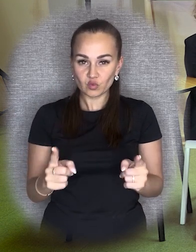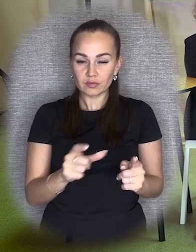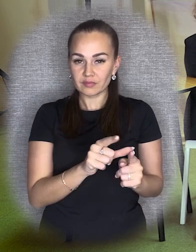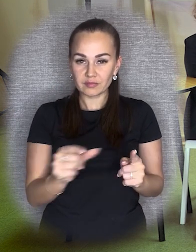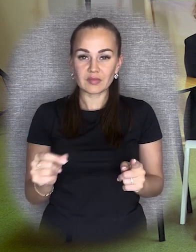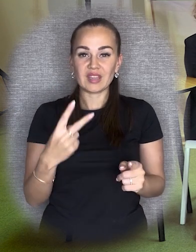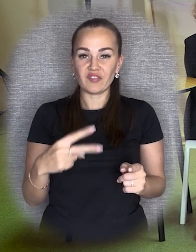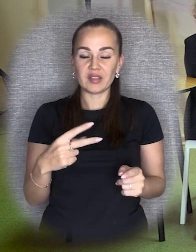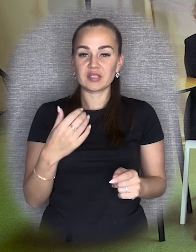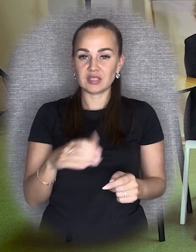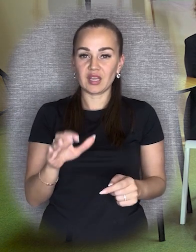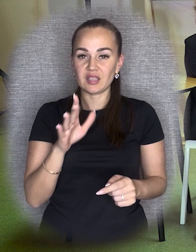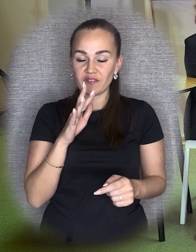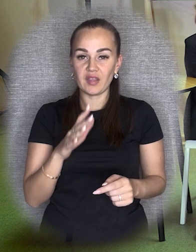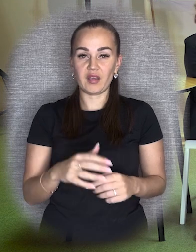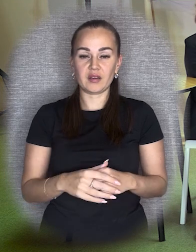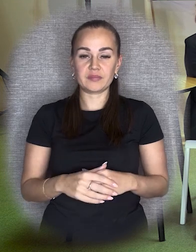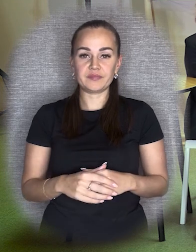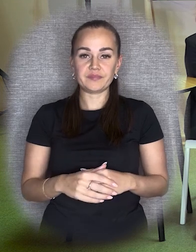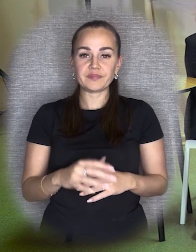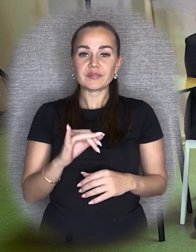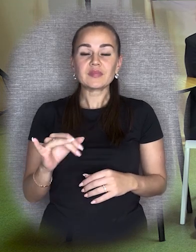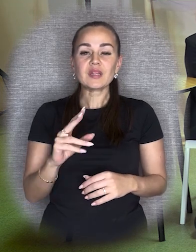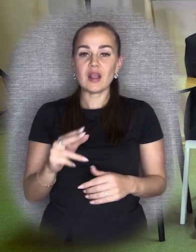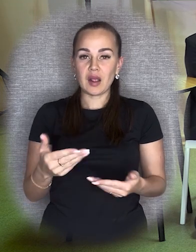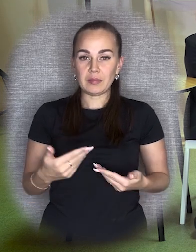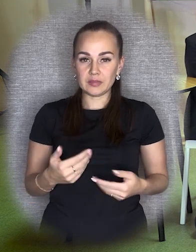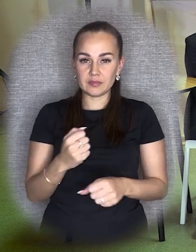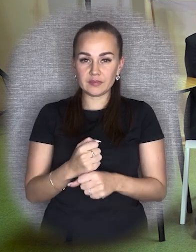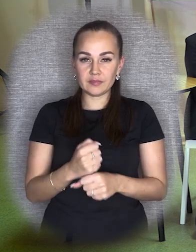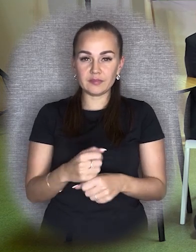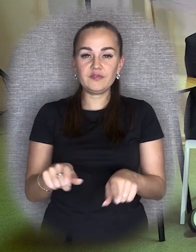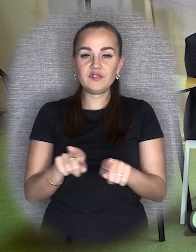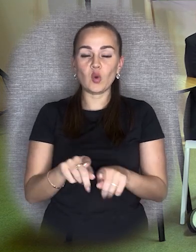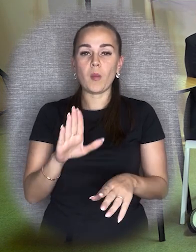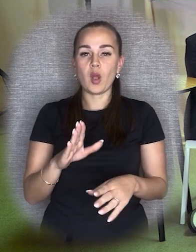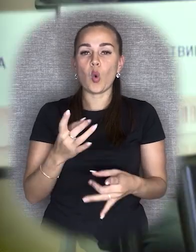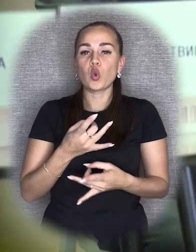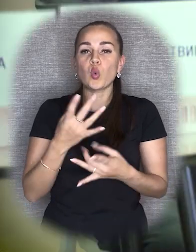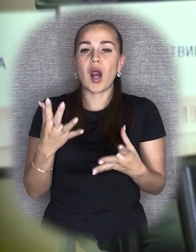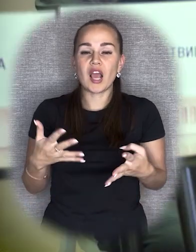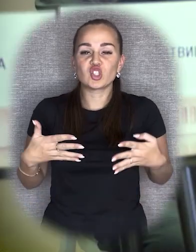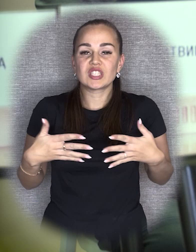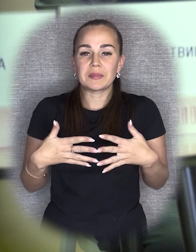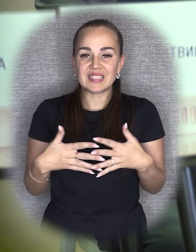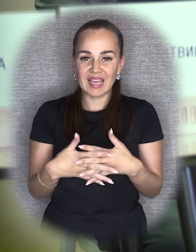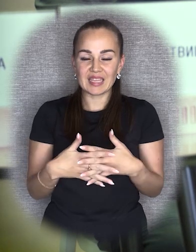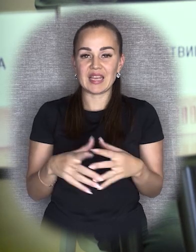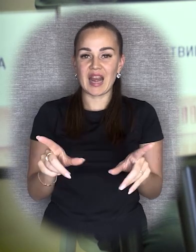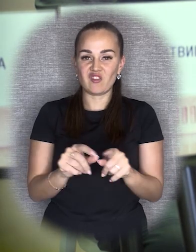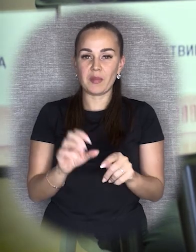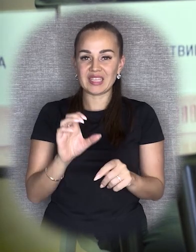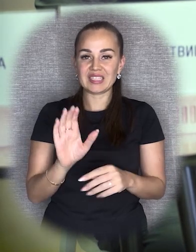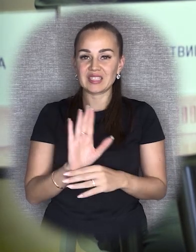весь 20 век, да еще и как мы это делаем в таком культурологическом соединении с